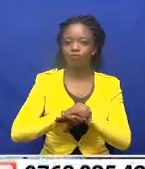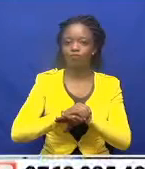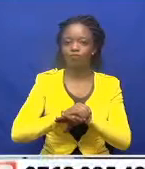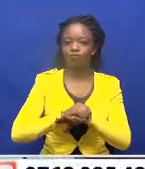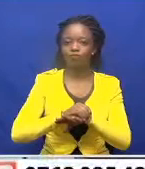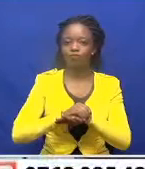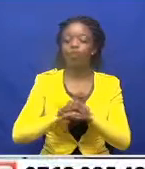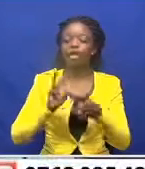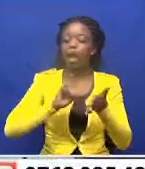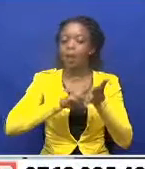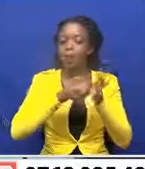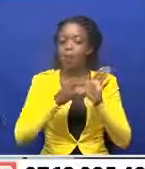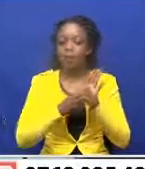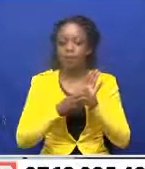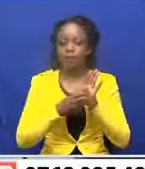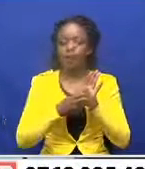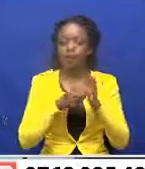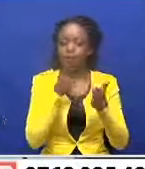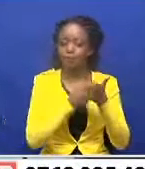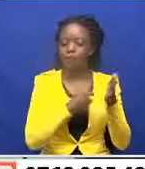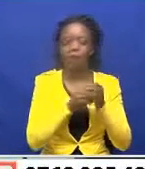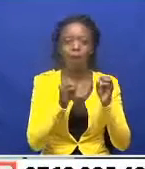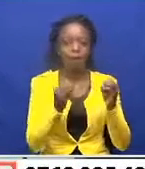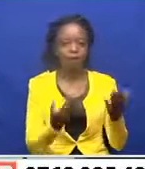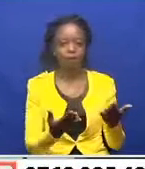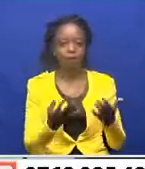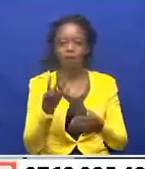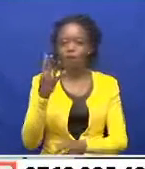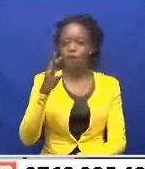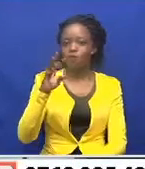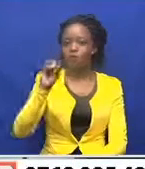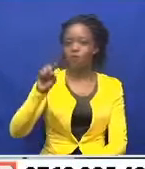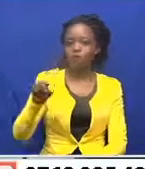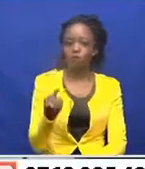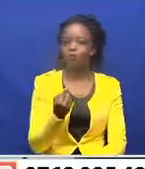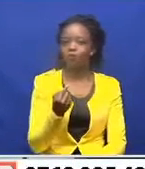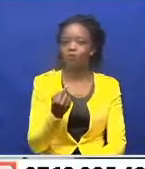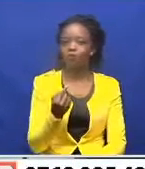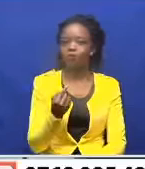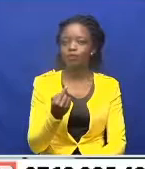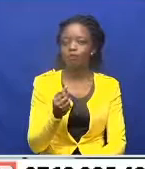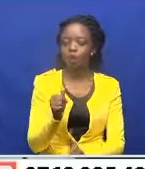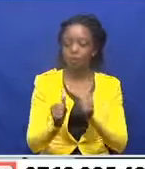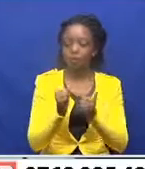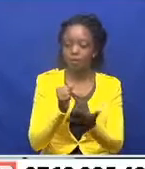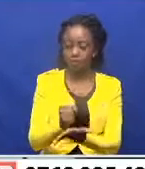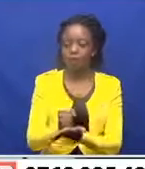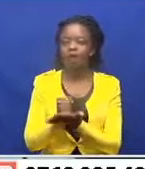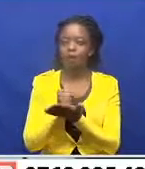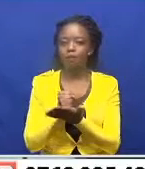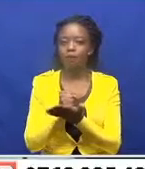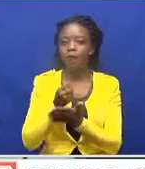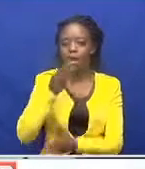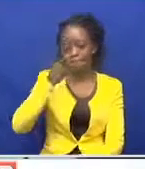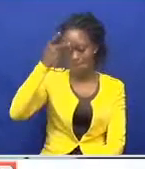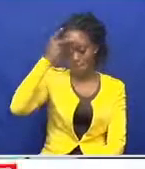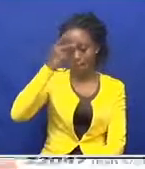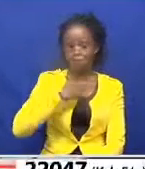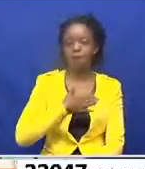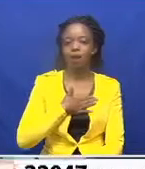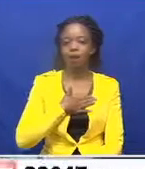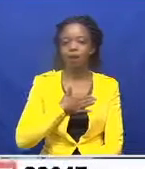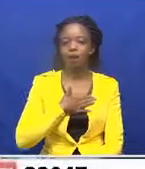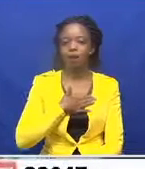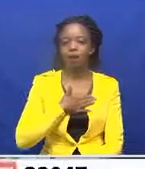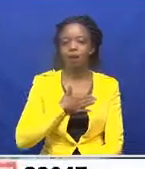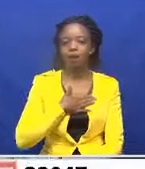Huu mradi umenigharimu pesa 40,000 ambazo nimesaidiwa na wazazi wangu